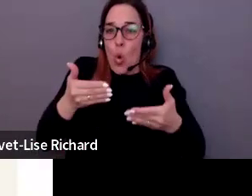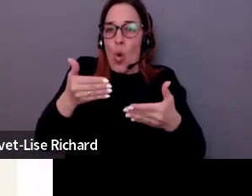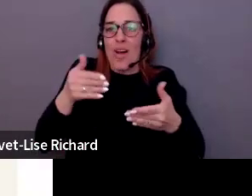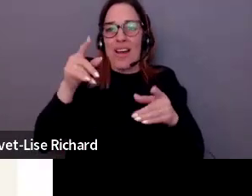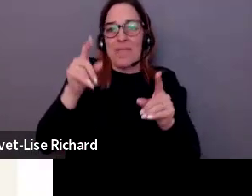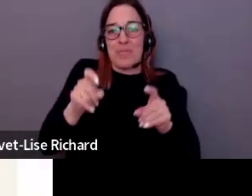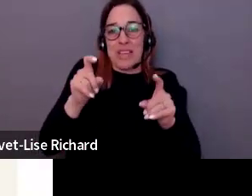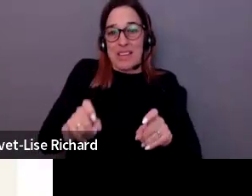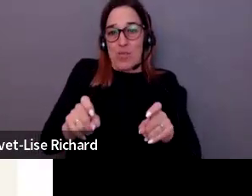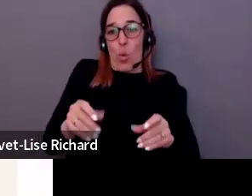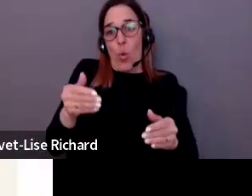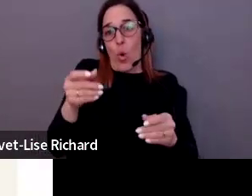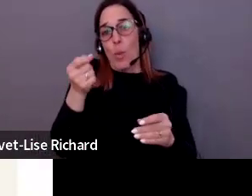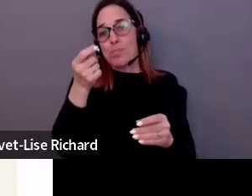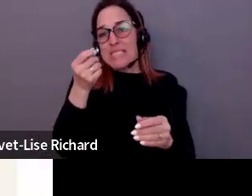petit peu plus haut du genou.